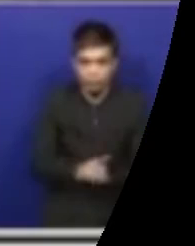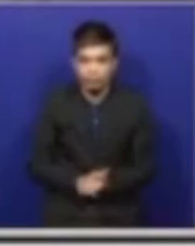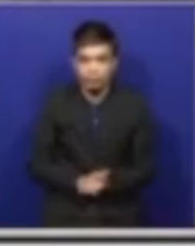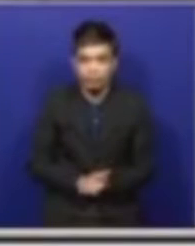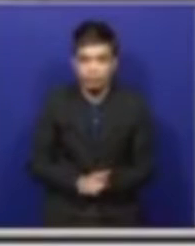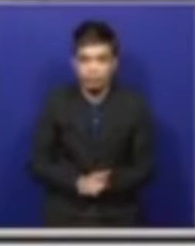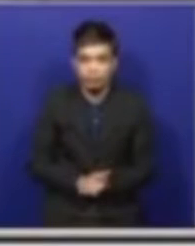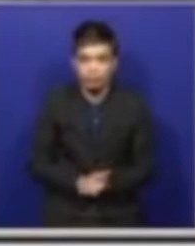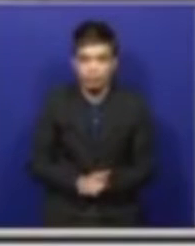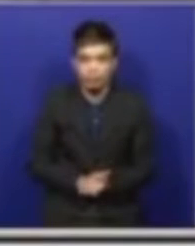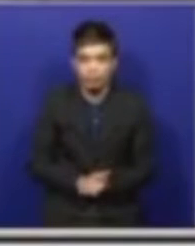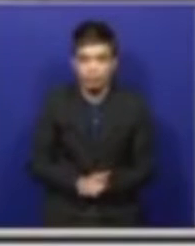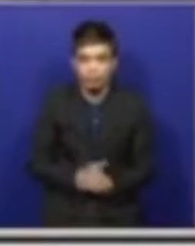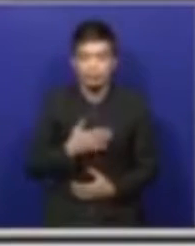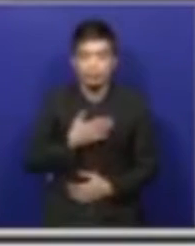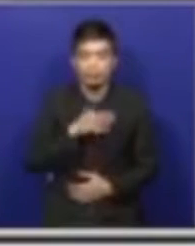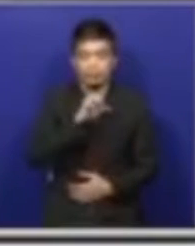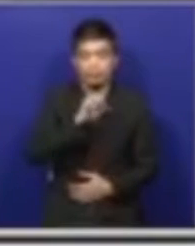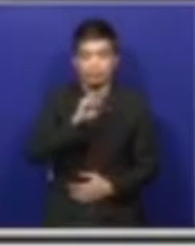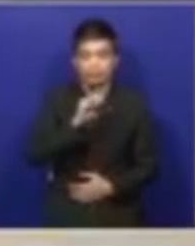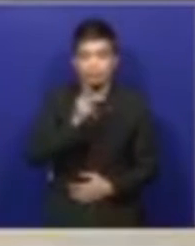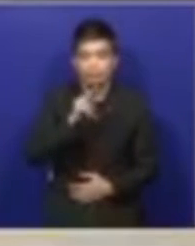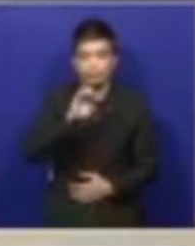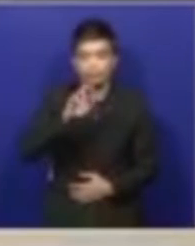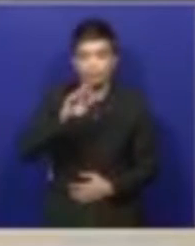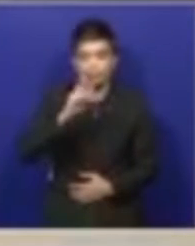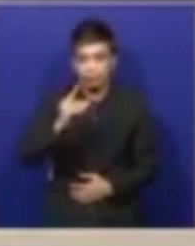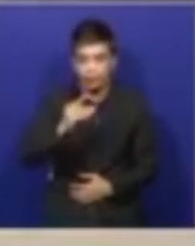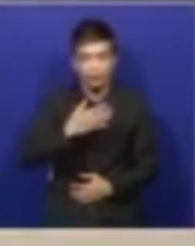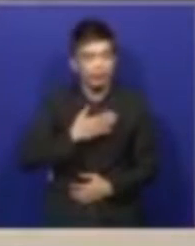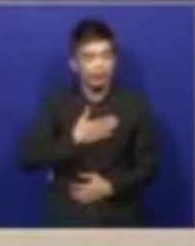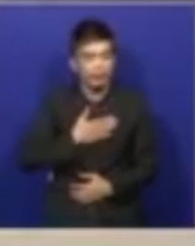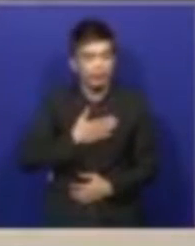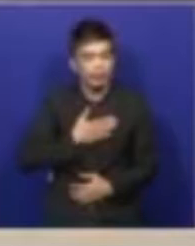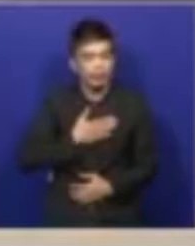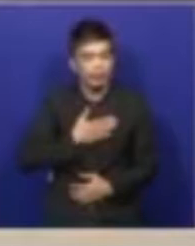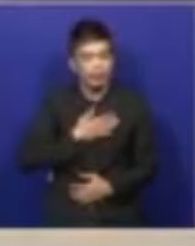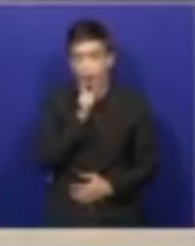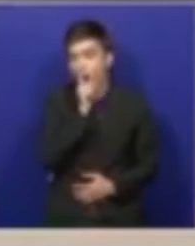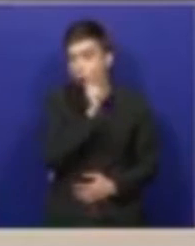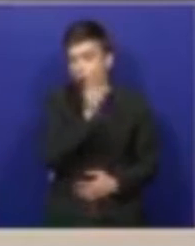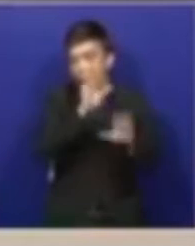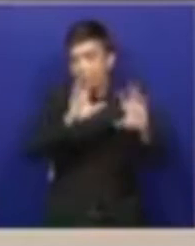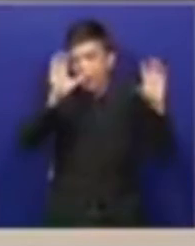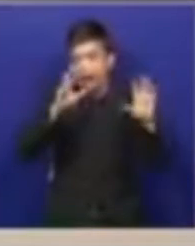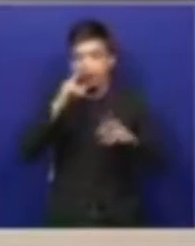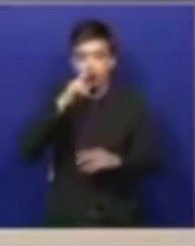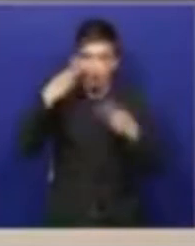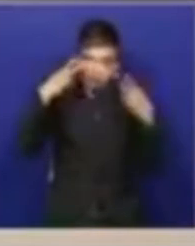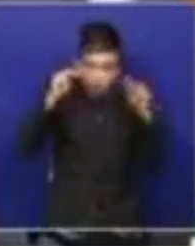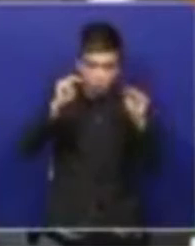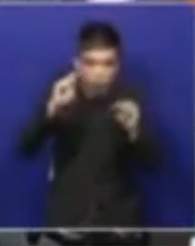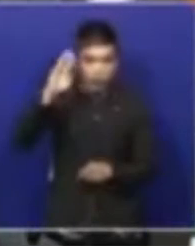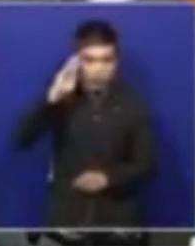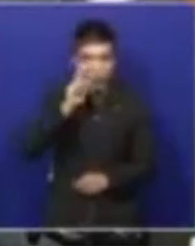รบกวนนิดเดียวท่านประธานครับผมสมคิดเชื้อคงอุบลราชธานีเพื่อไทยความจริงไม่ได้ไปต่อว่ารัฐบาลไปต่อว่าท่านนายกใ